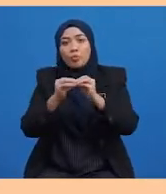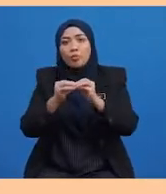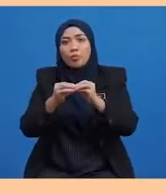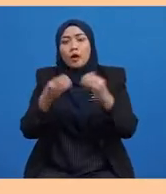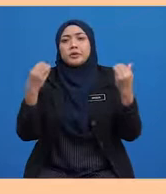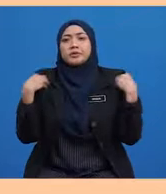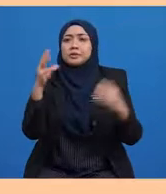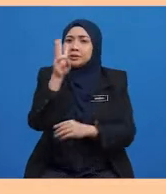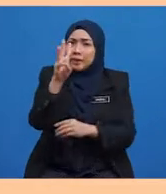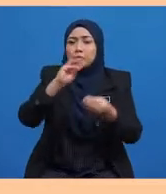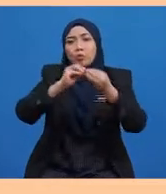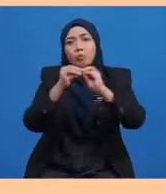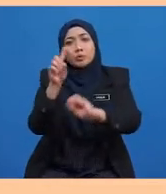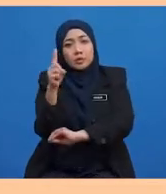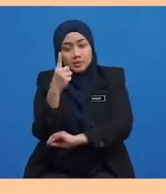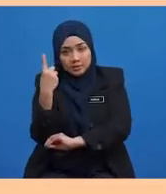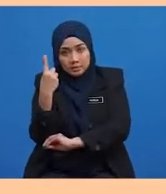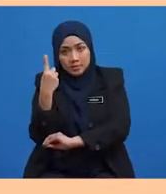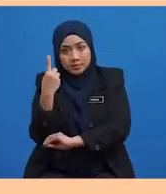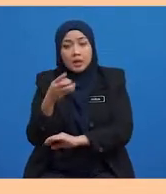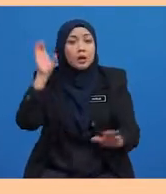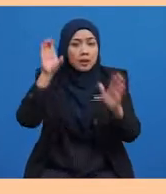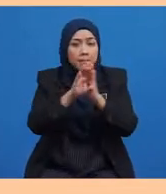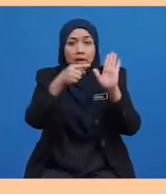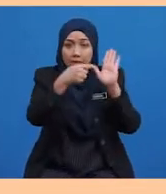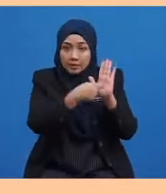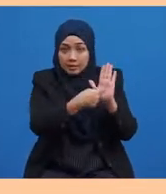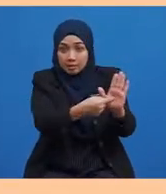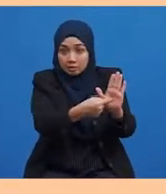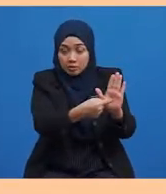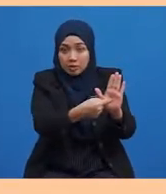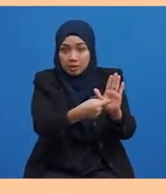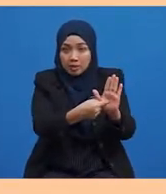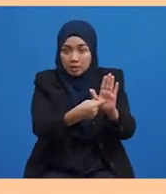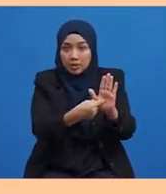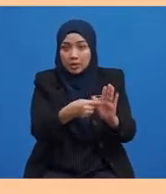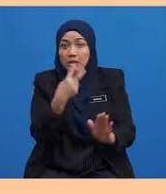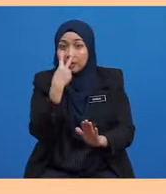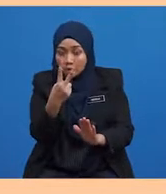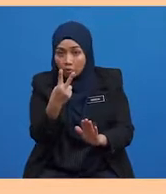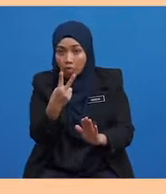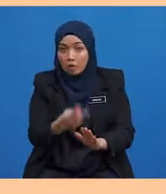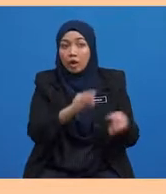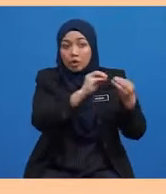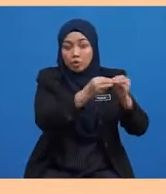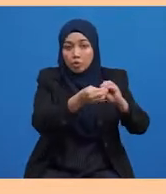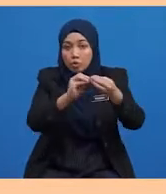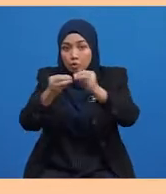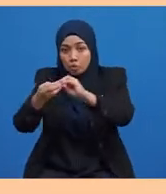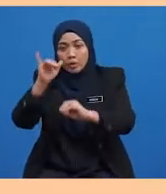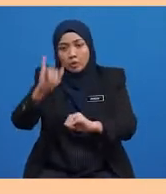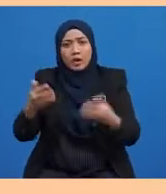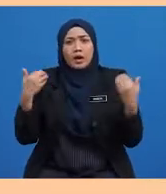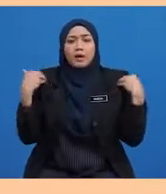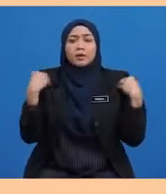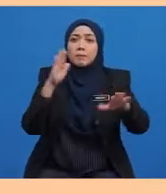sahaja. Gambar ini akan menunjukkan dengan lebih teliti tentang nombor-nombor yang terdapat